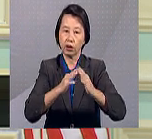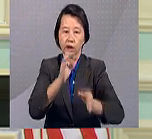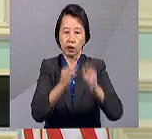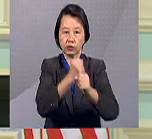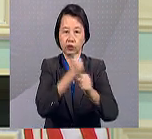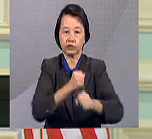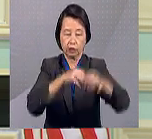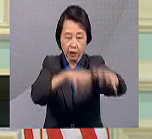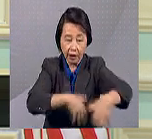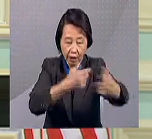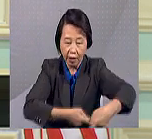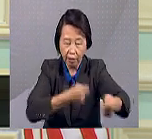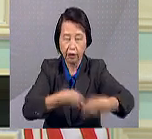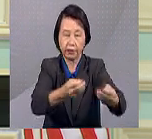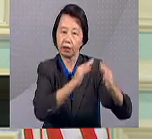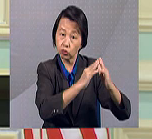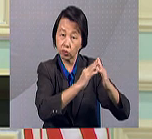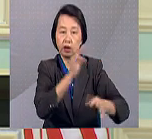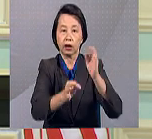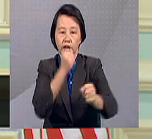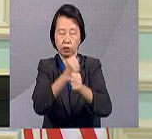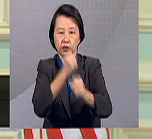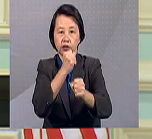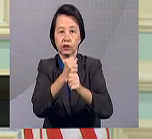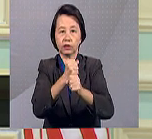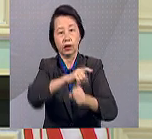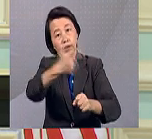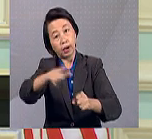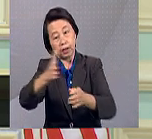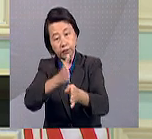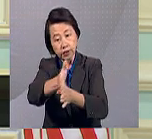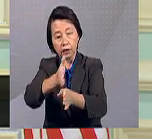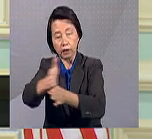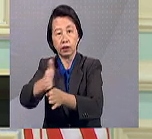bekerja ladang, kalau bekerja di sektor-sektor lain,